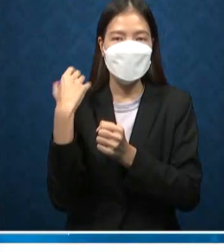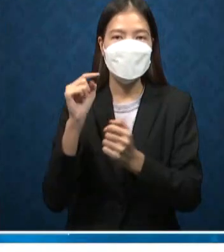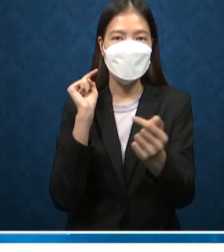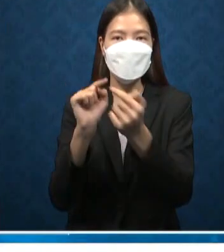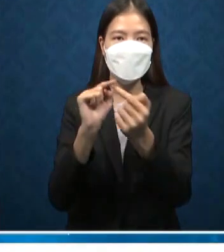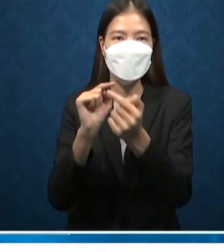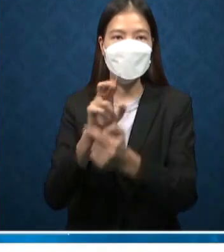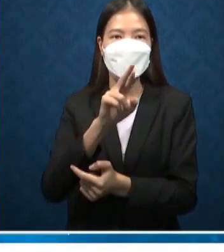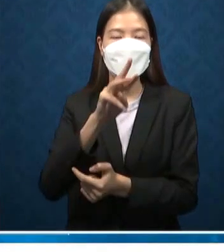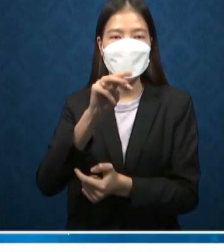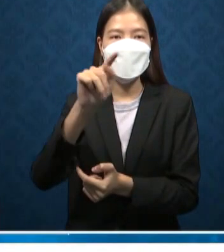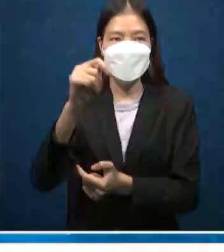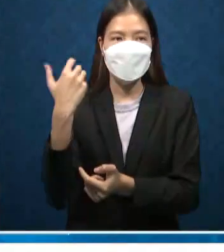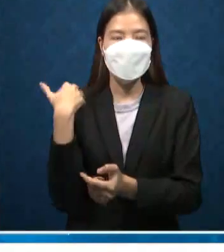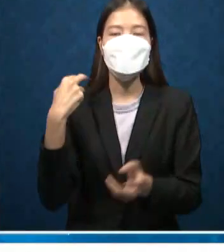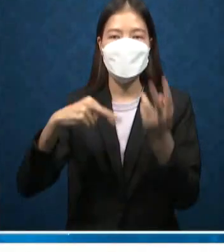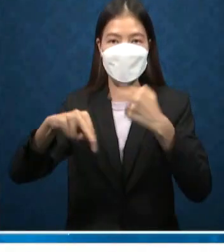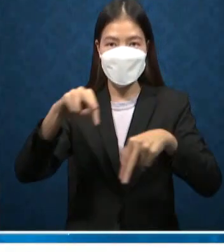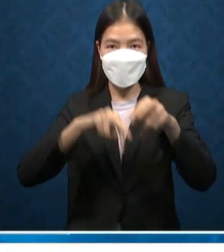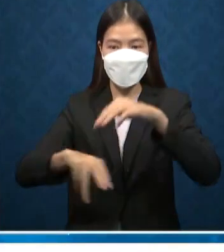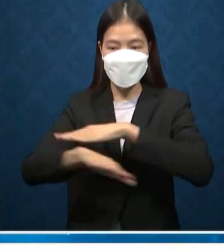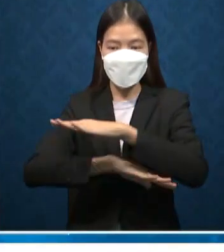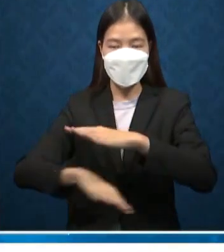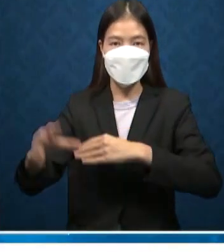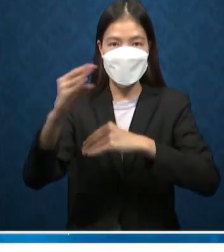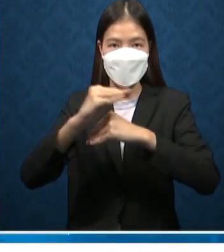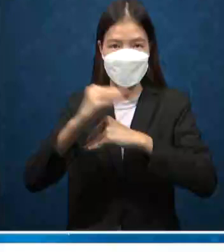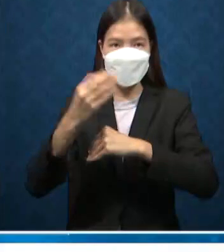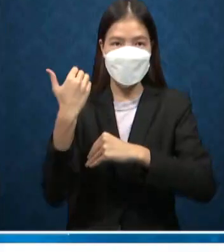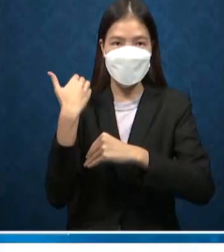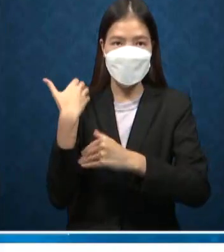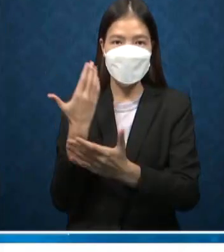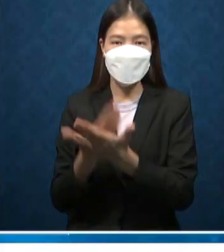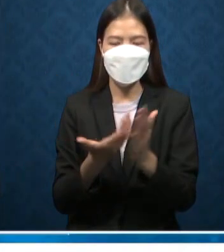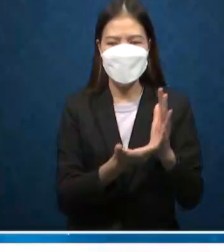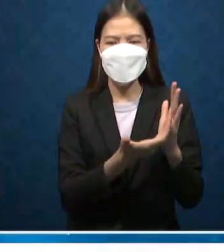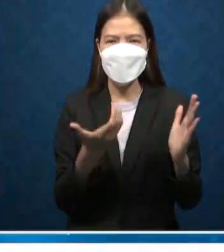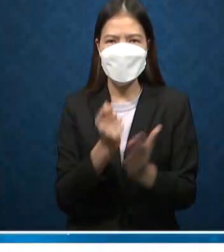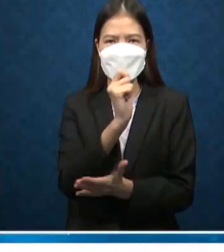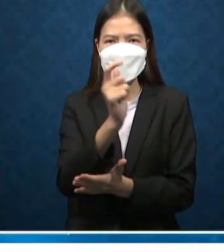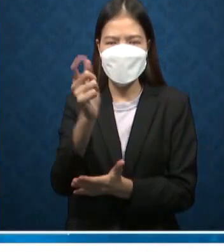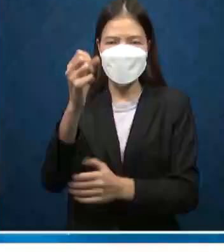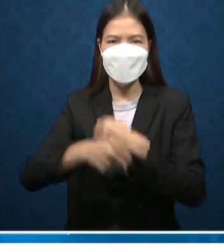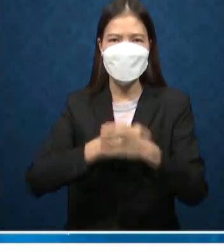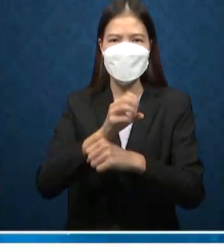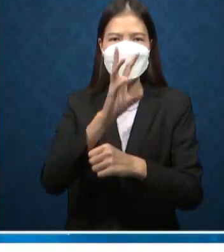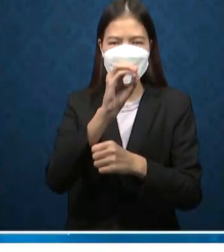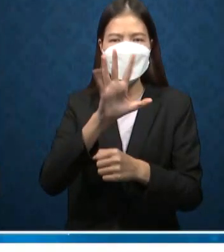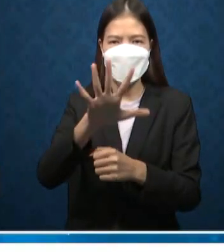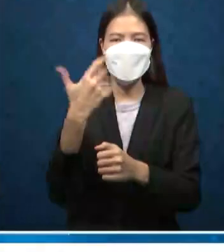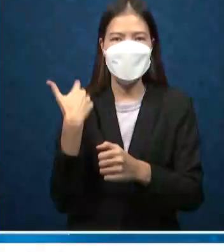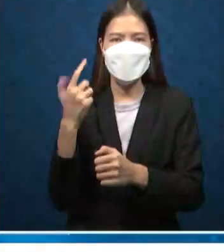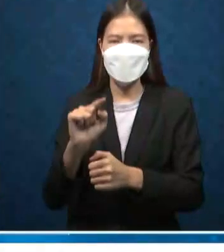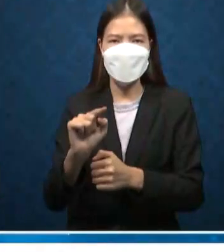ได้ตรวจสอบข้อมูลเพิ่มเติมในการเบิกจ่ายงบประมาณปีงบประมาณ 2,500 พ.ศ. 2515จ